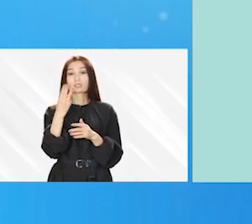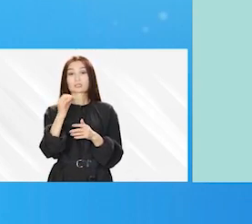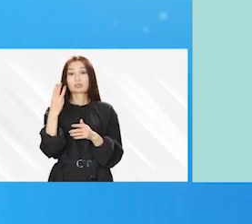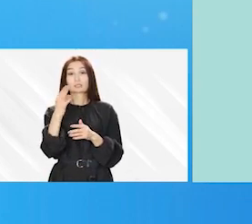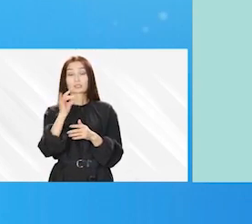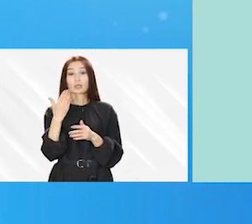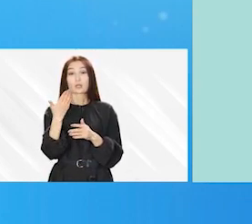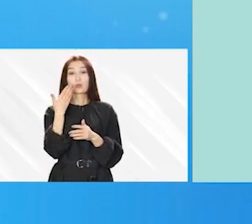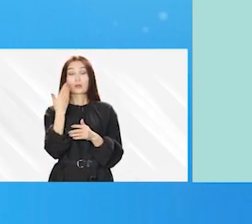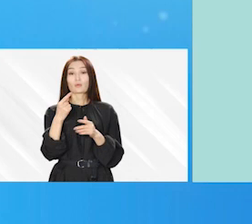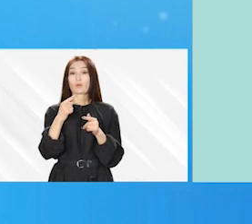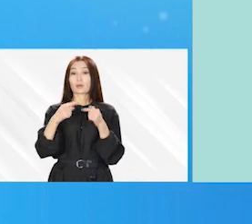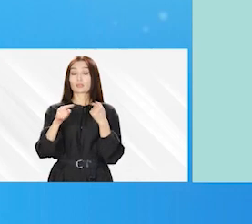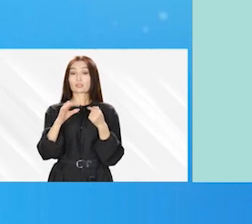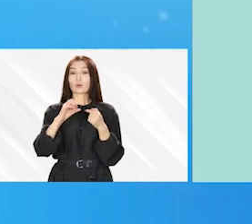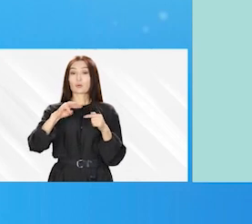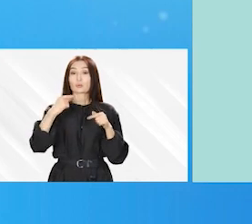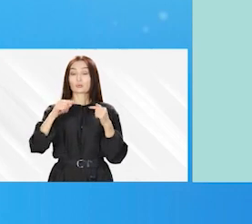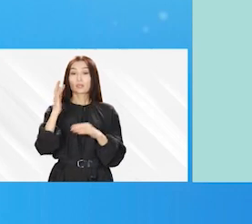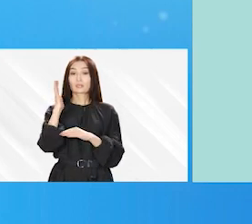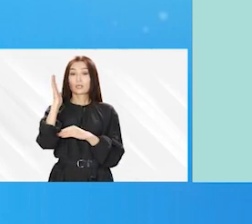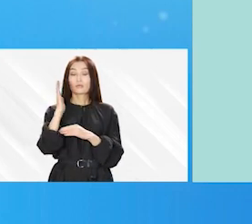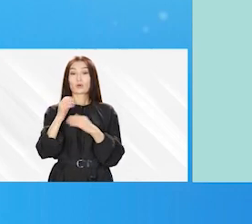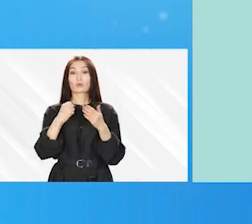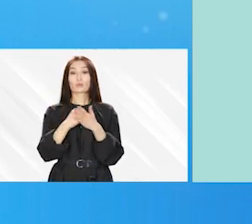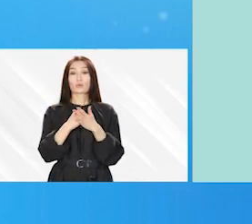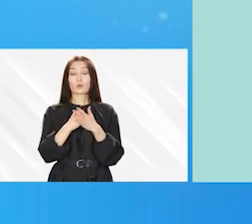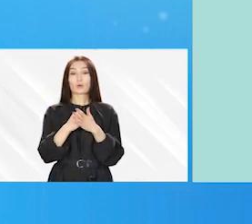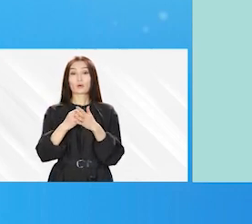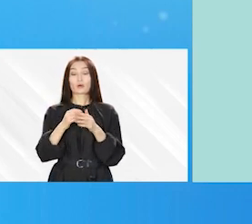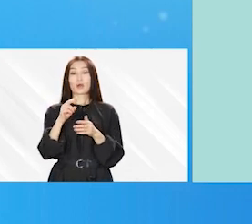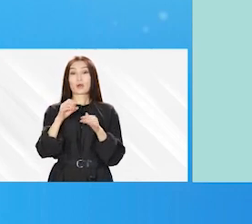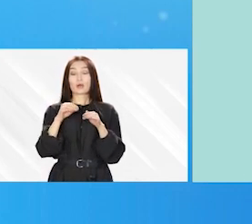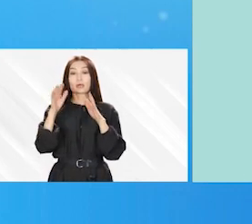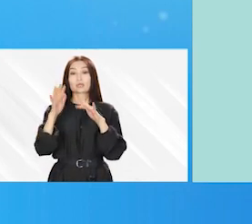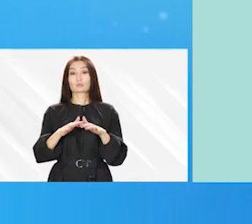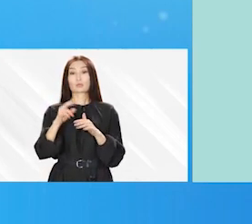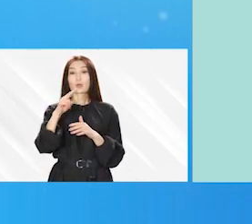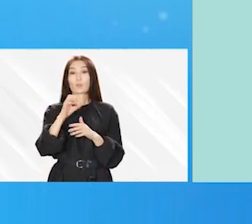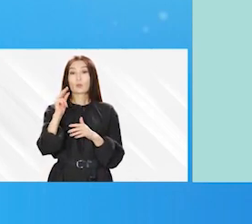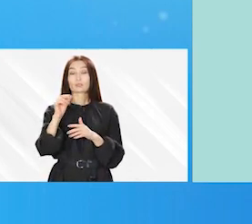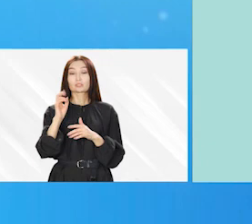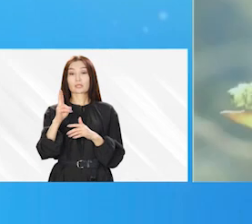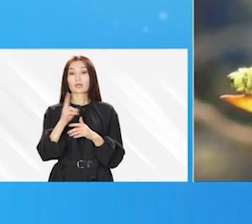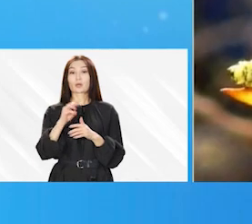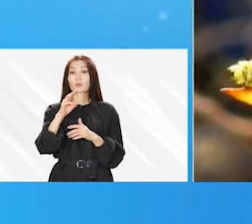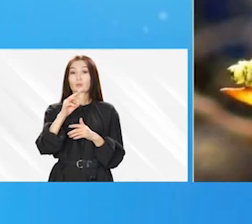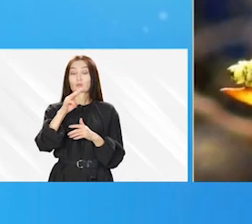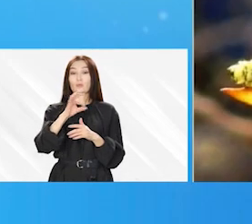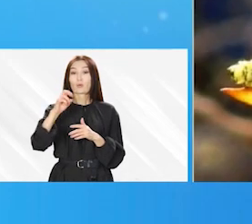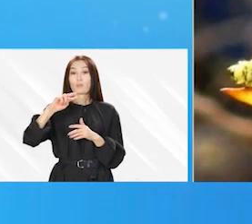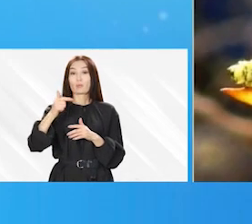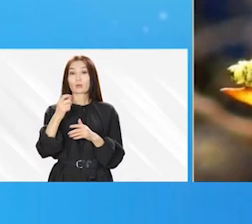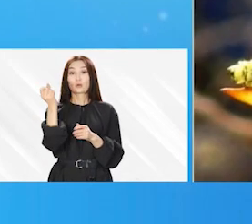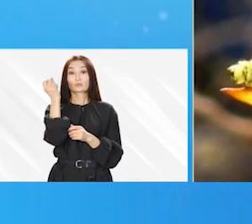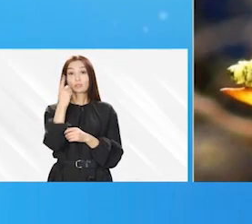легко отличить от других деревьев до распускания почек тополя узнает по